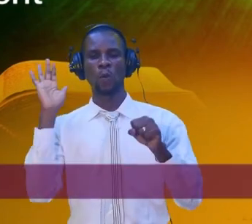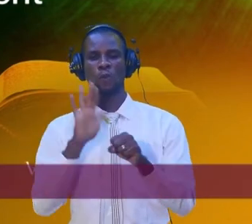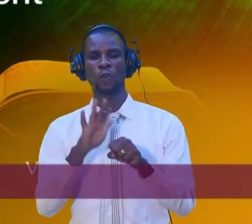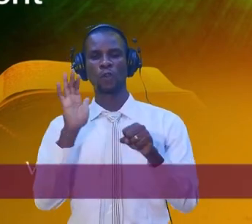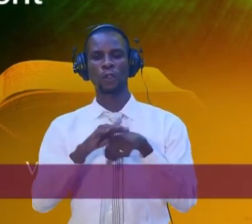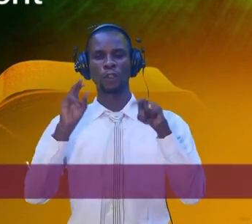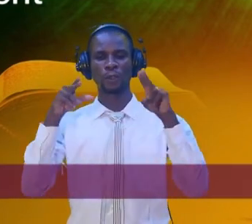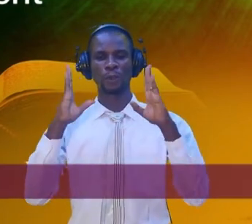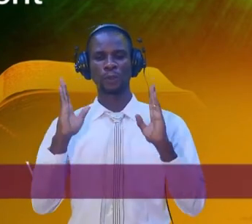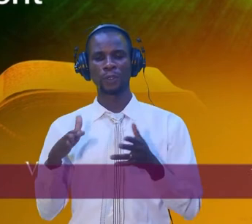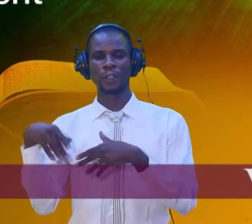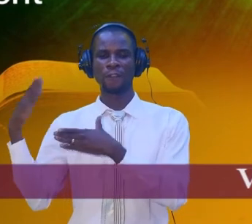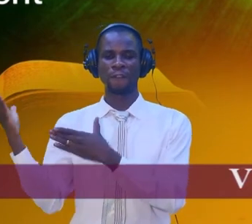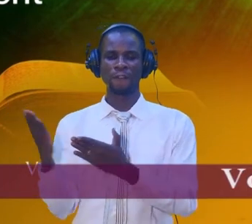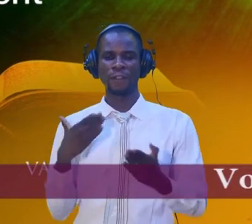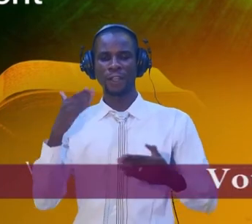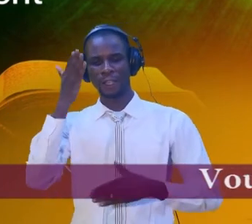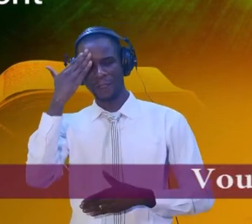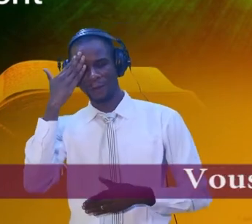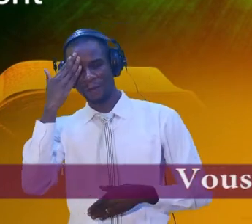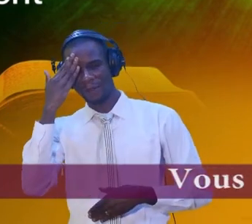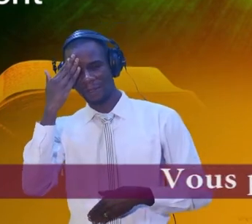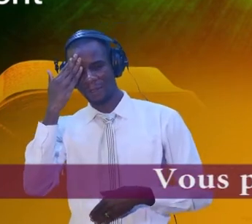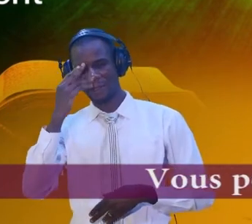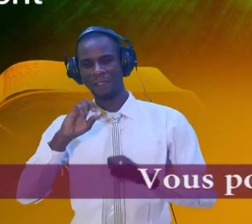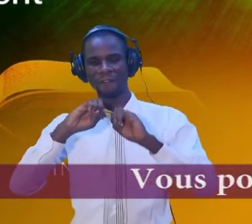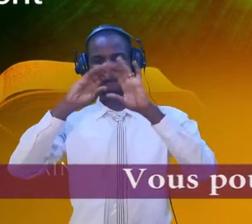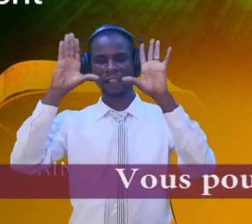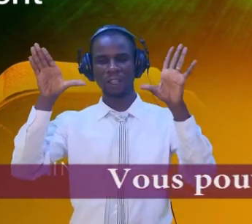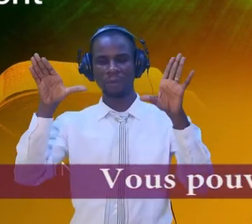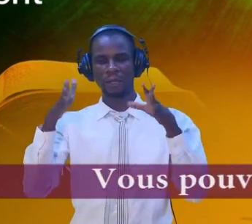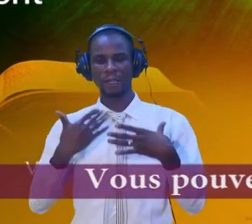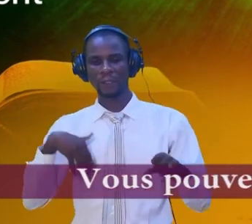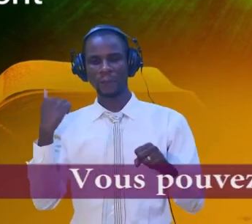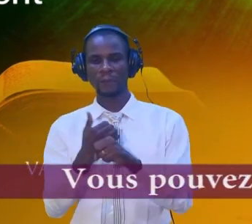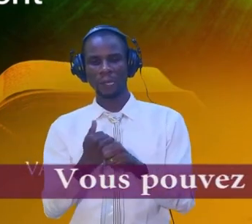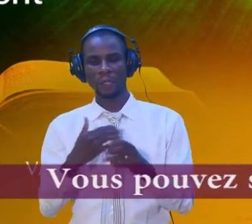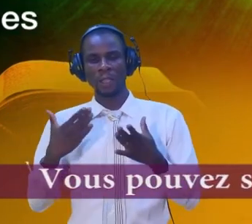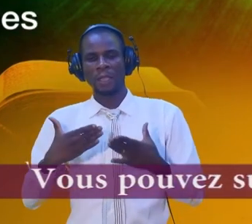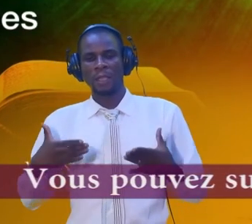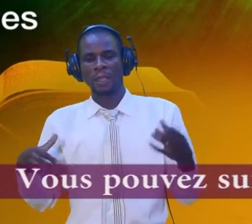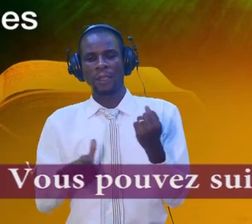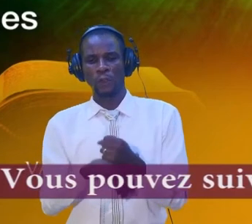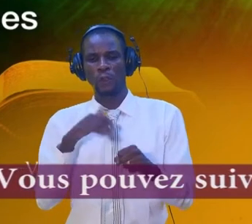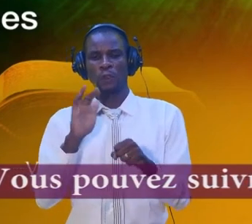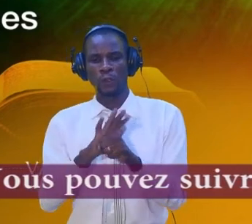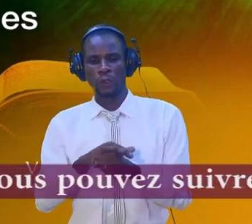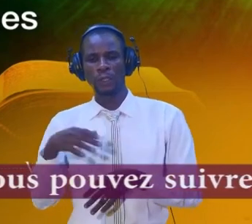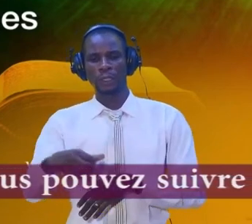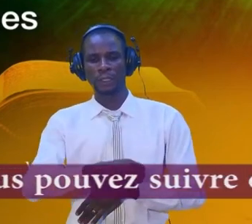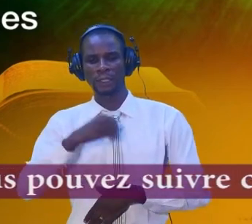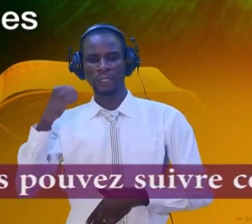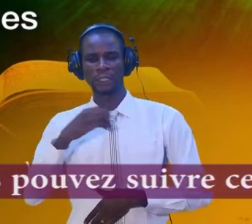la Bwana Yesu likatukuzwa, na wengi wa wale walioamini wakaja